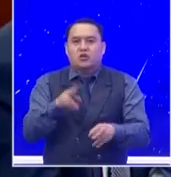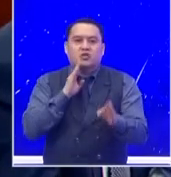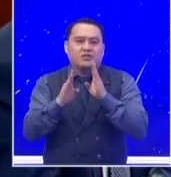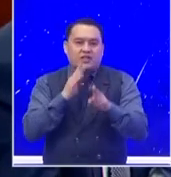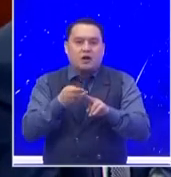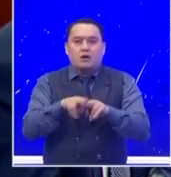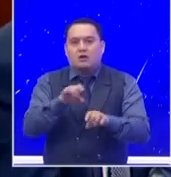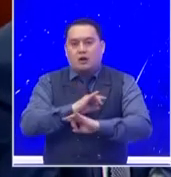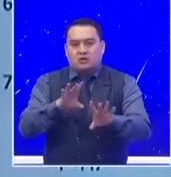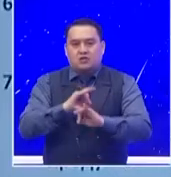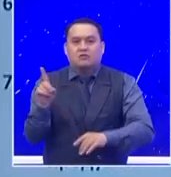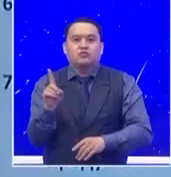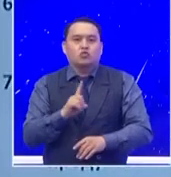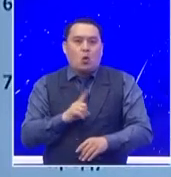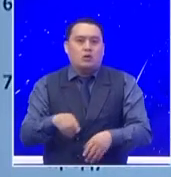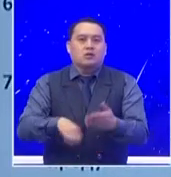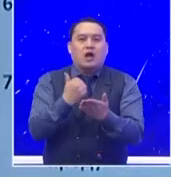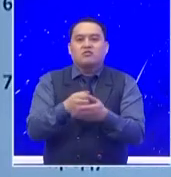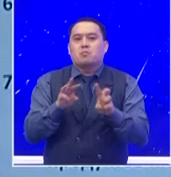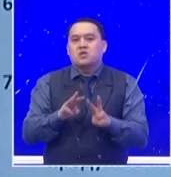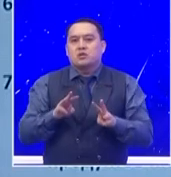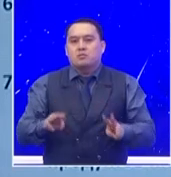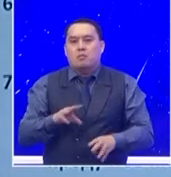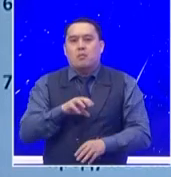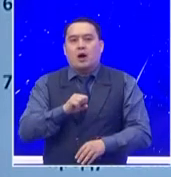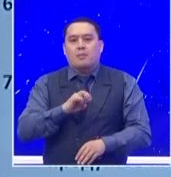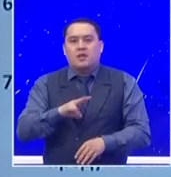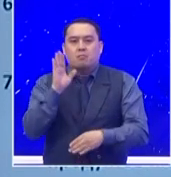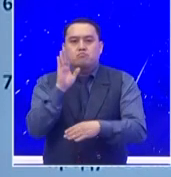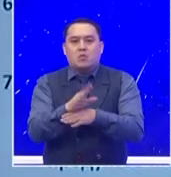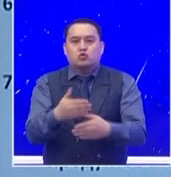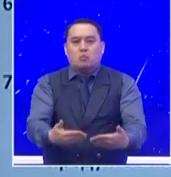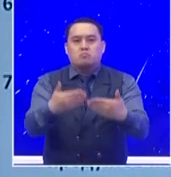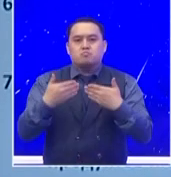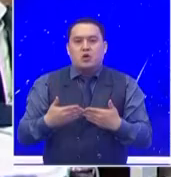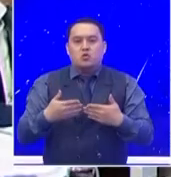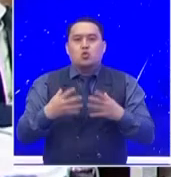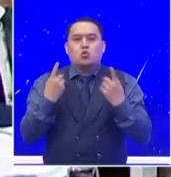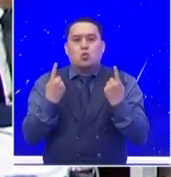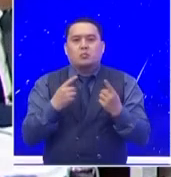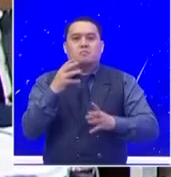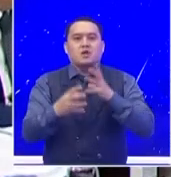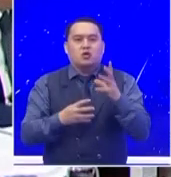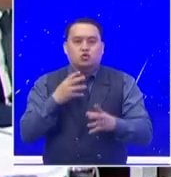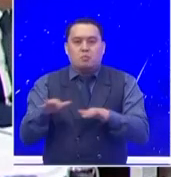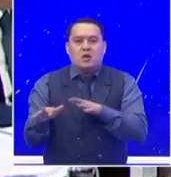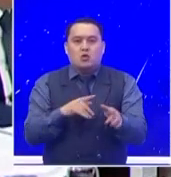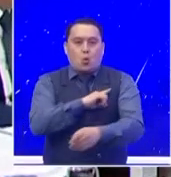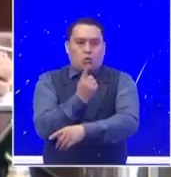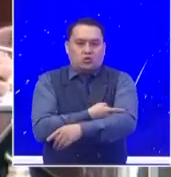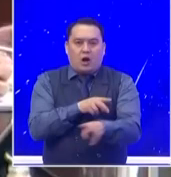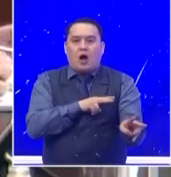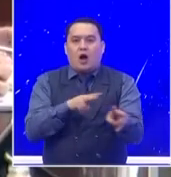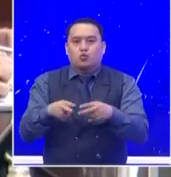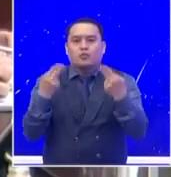Твиттере глава государства. А премьер-министр страны Аскар Мамин поручил перенести проведение крупных международных мероприятий, усилить